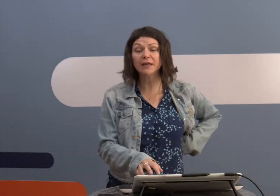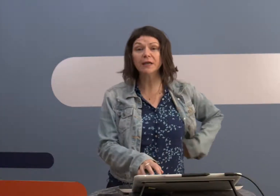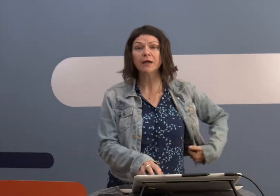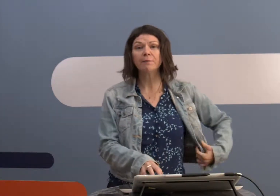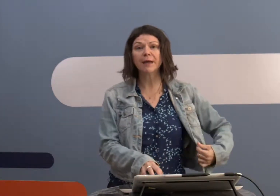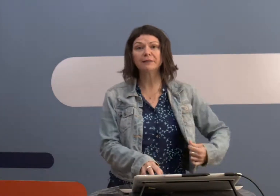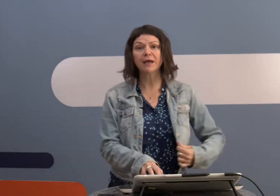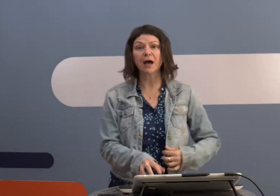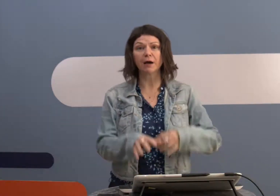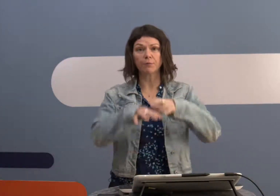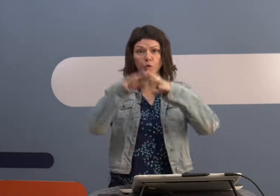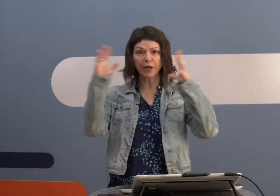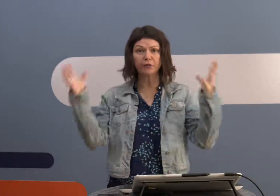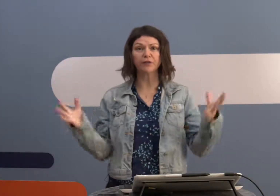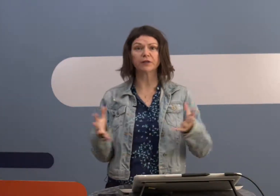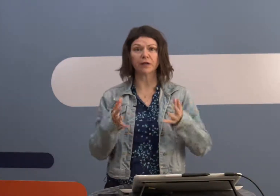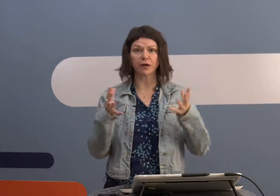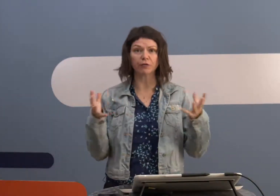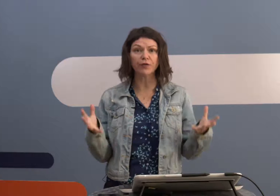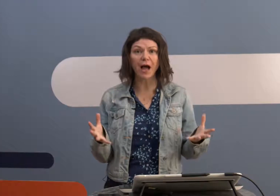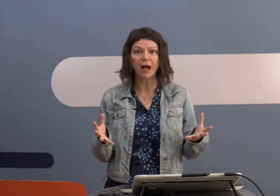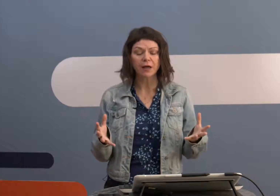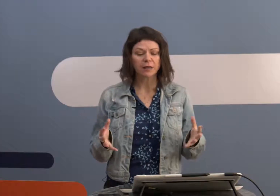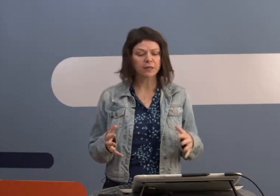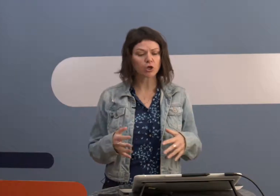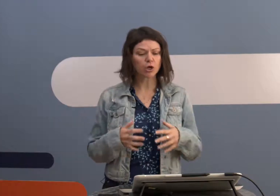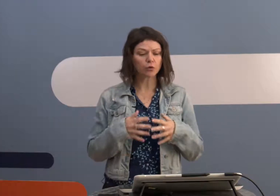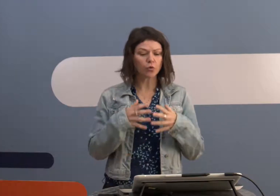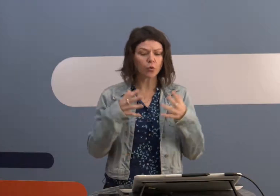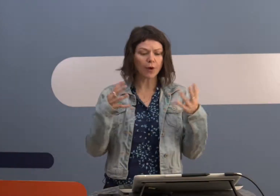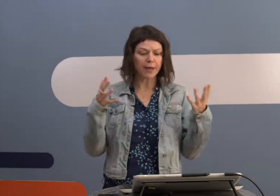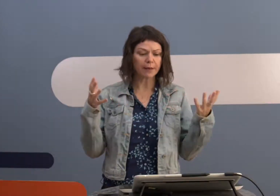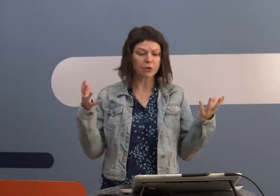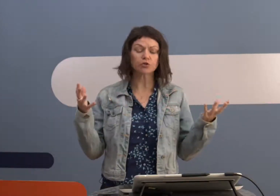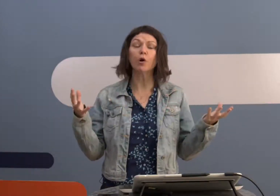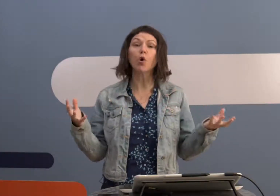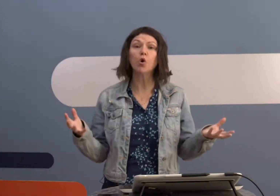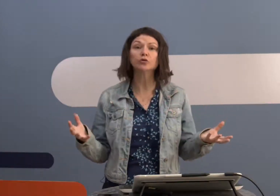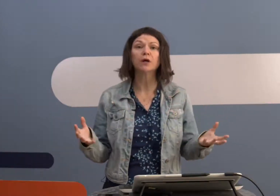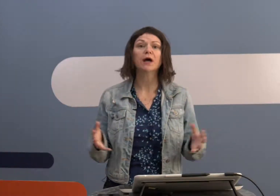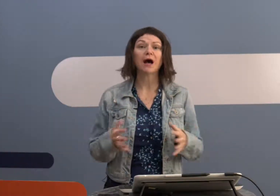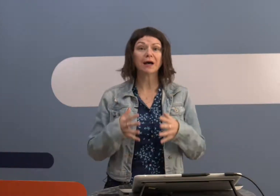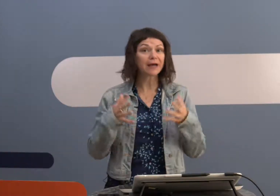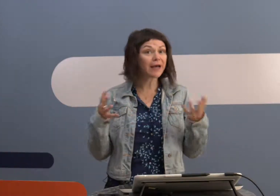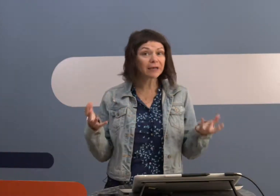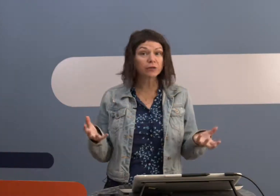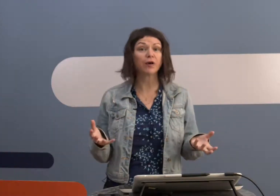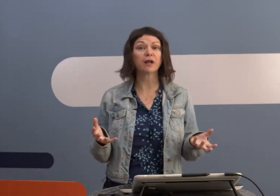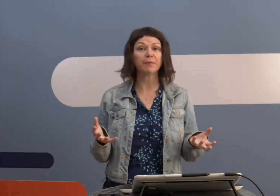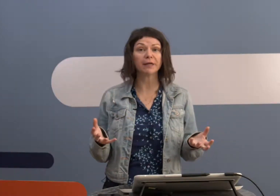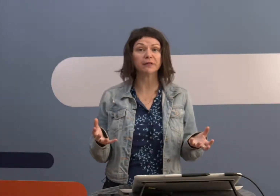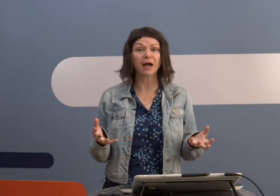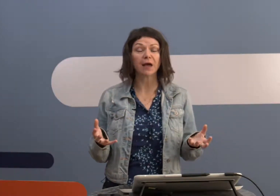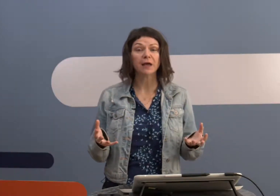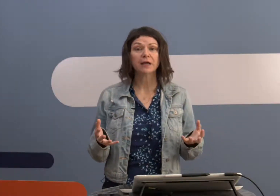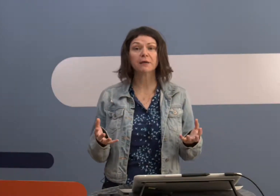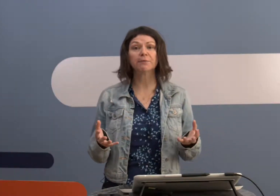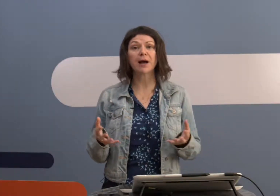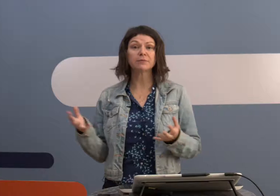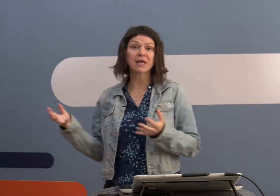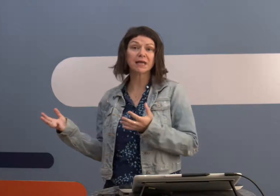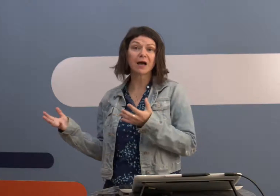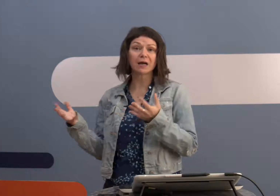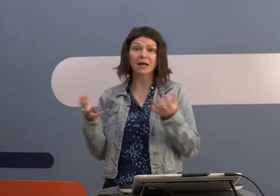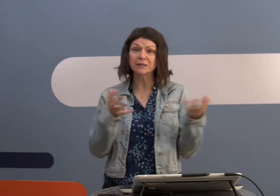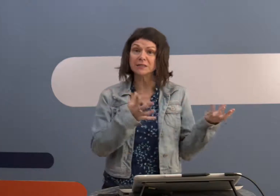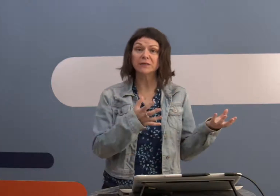המדיה היא מדיה מוקפת, רחבה, יש לנו משמעות אחרת כבר למדיה. אם